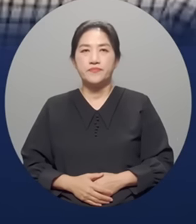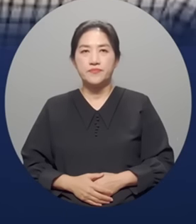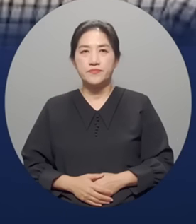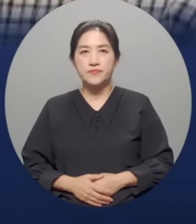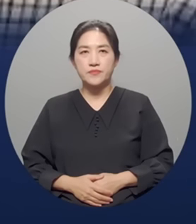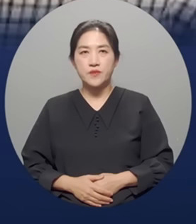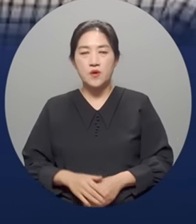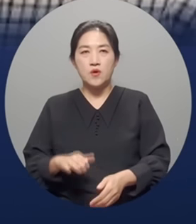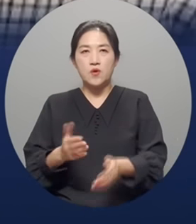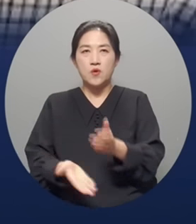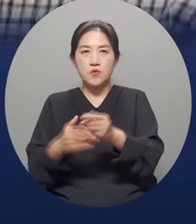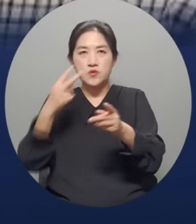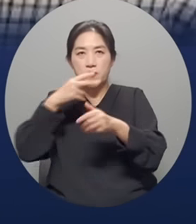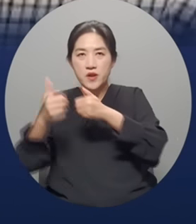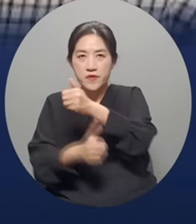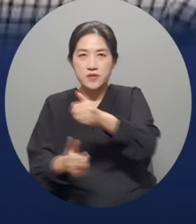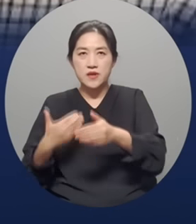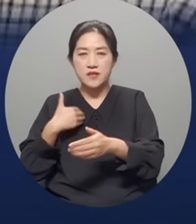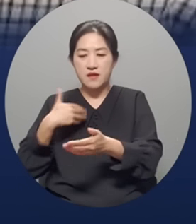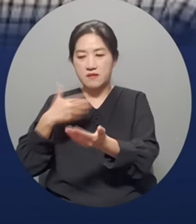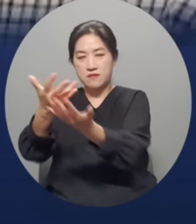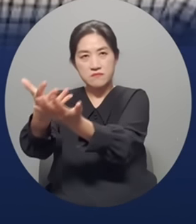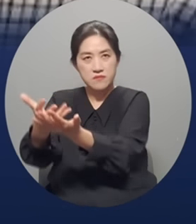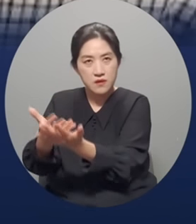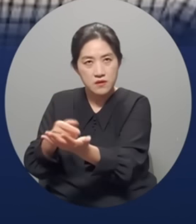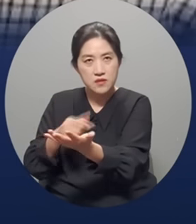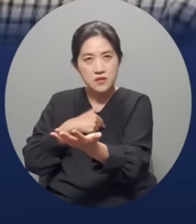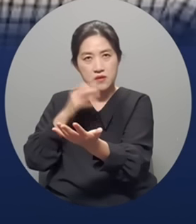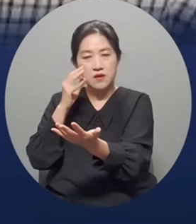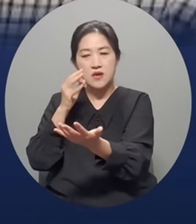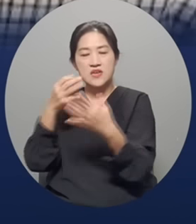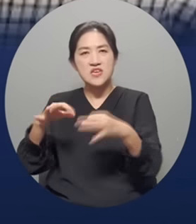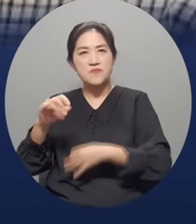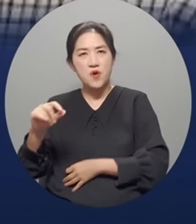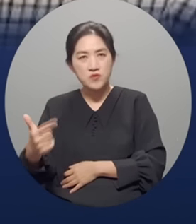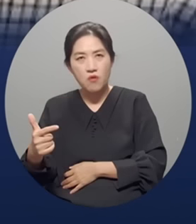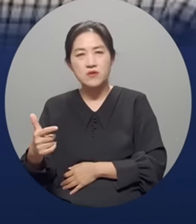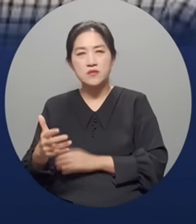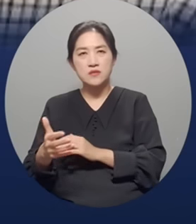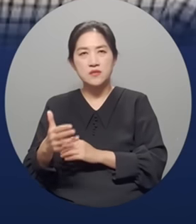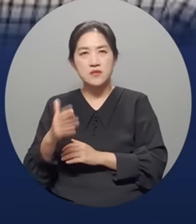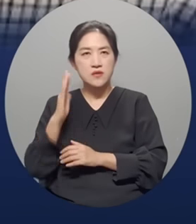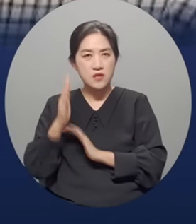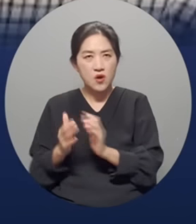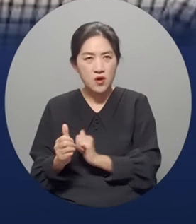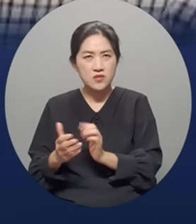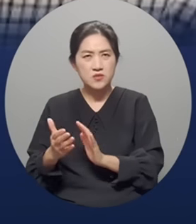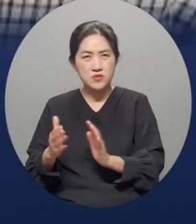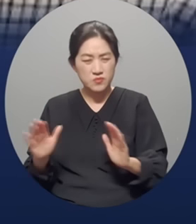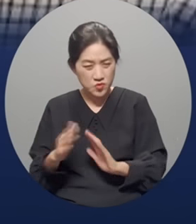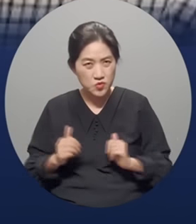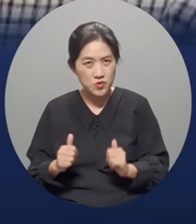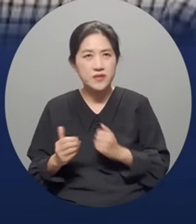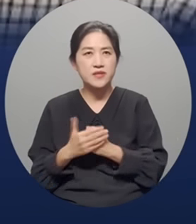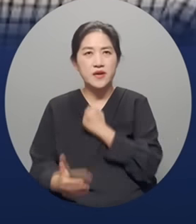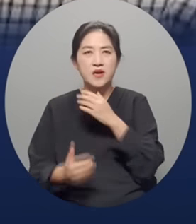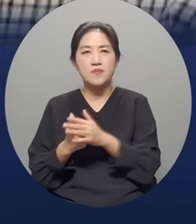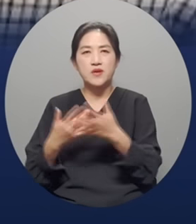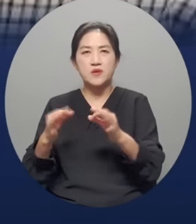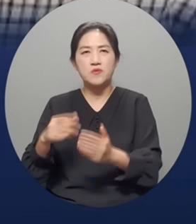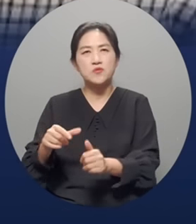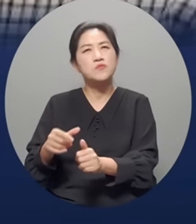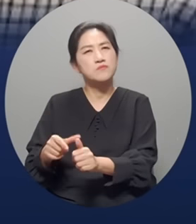김관희 전 안태 그거 왔길래 제가 김영선이 경선 때도 열심히 뛰어주니까 너는